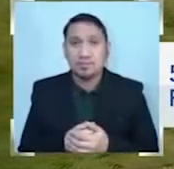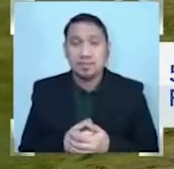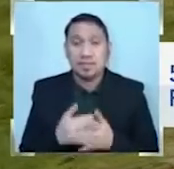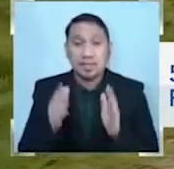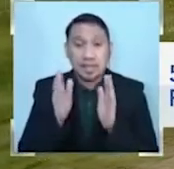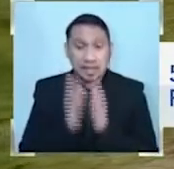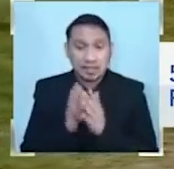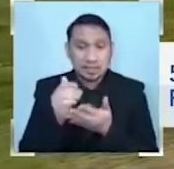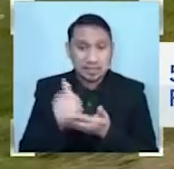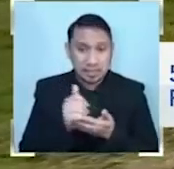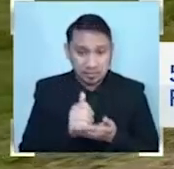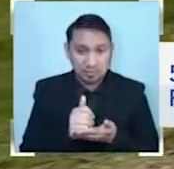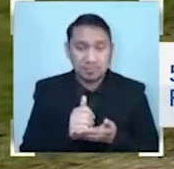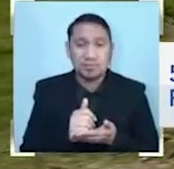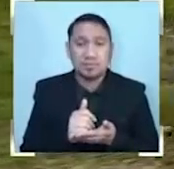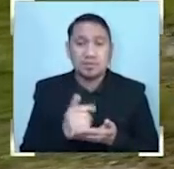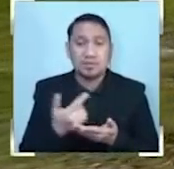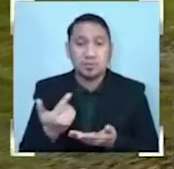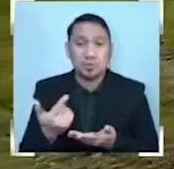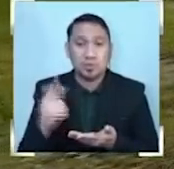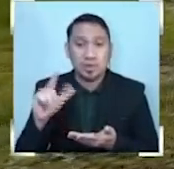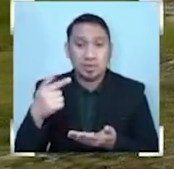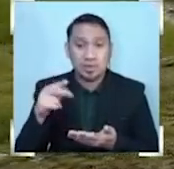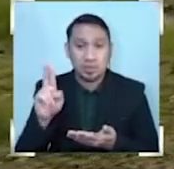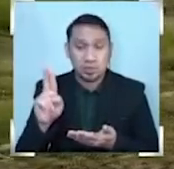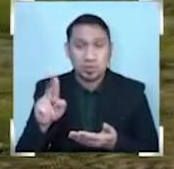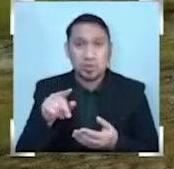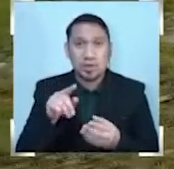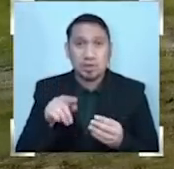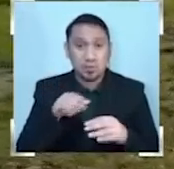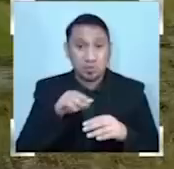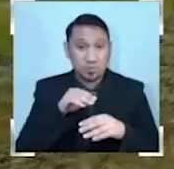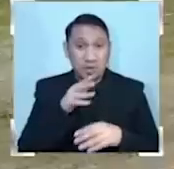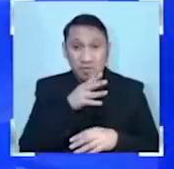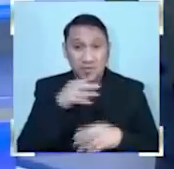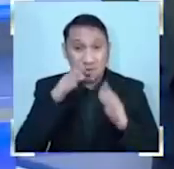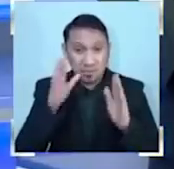na pamahalaan ang mga apektadong hog raiser.